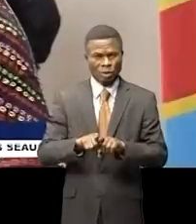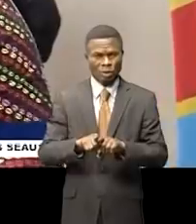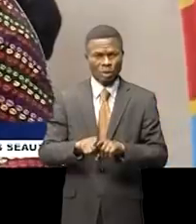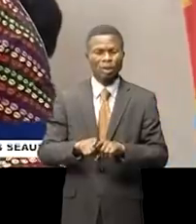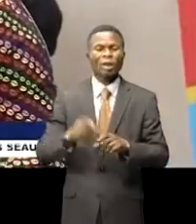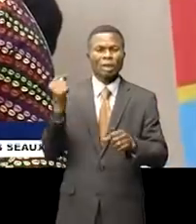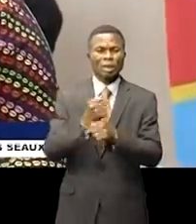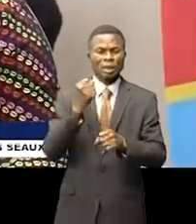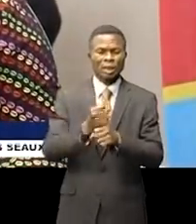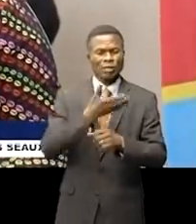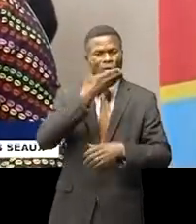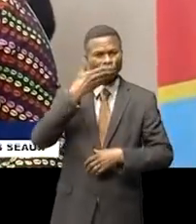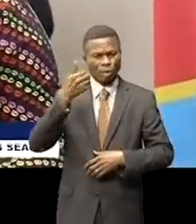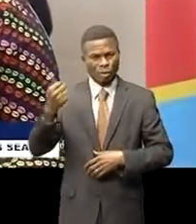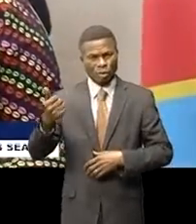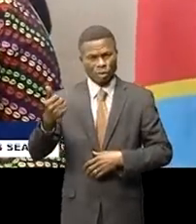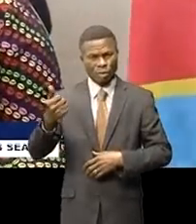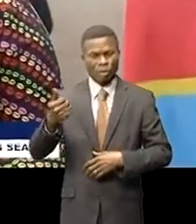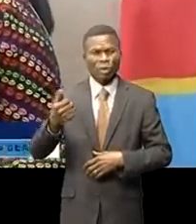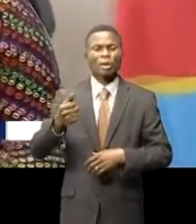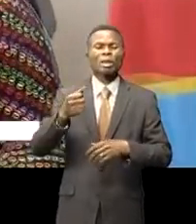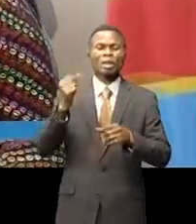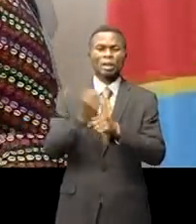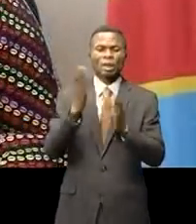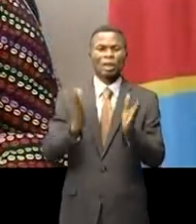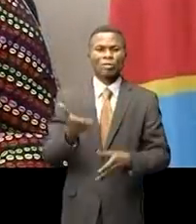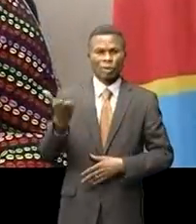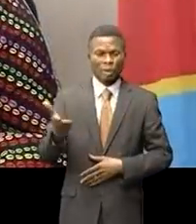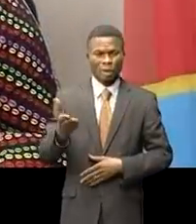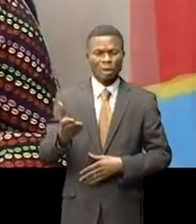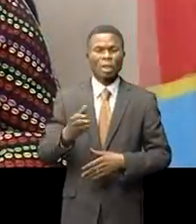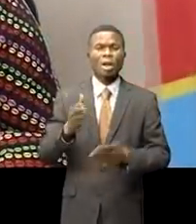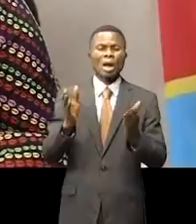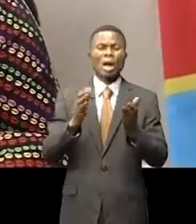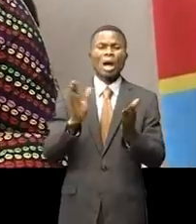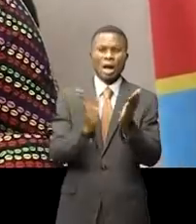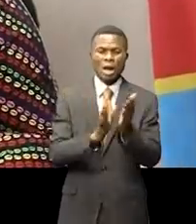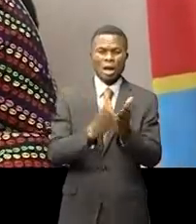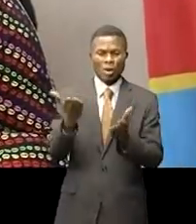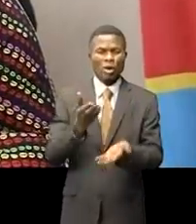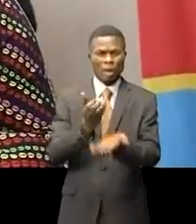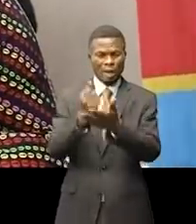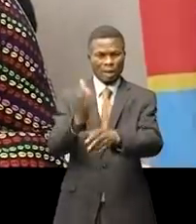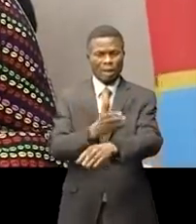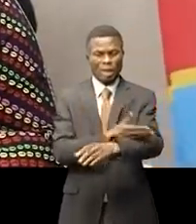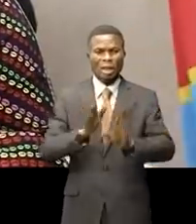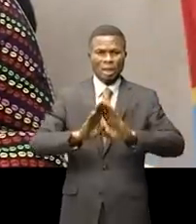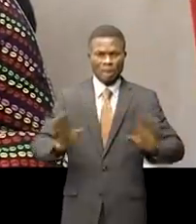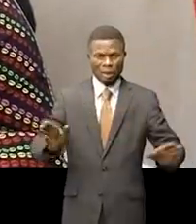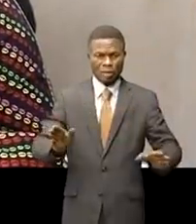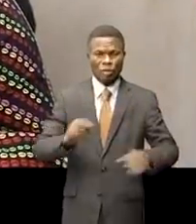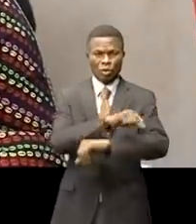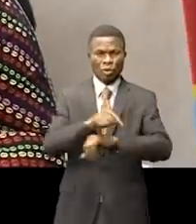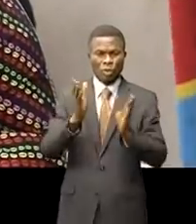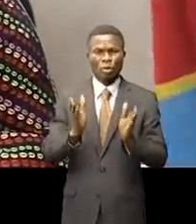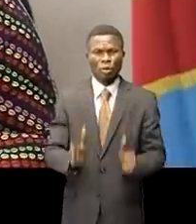professionnalisation des son personnel ce centre permettra pas quoi comme les capacités de notre administration